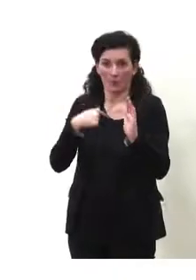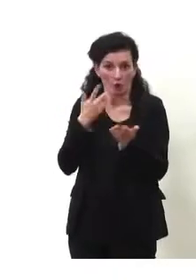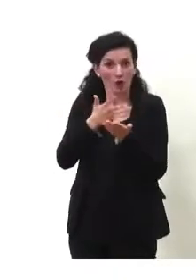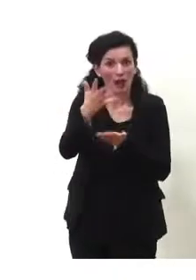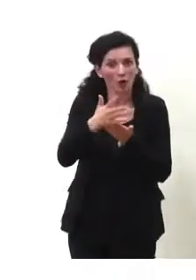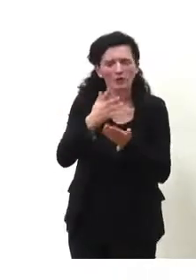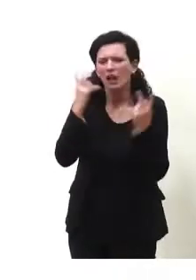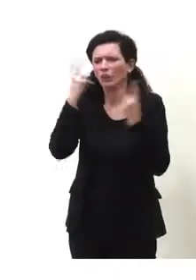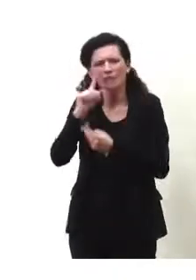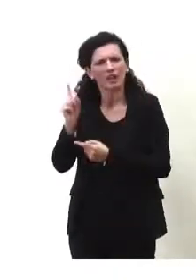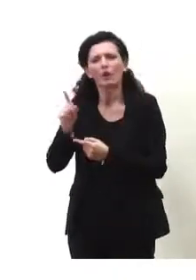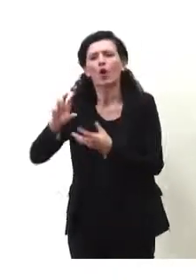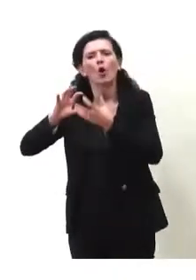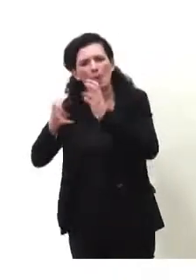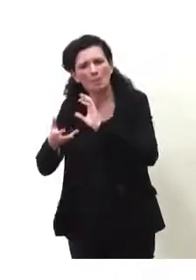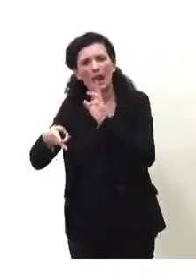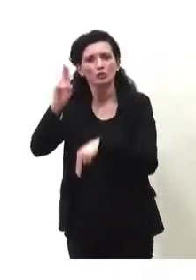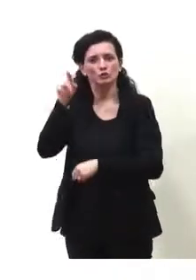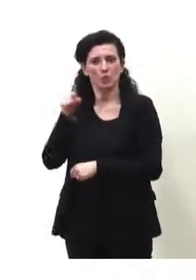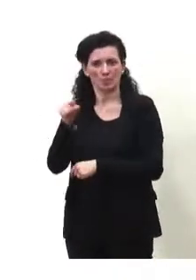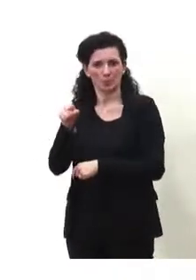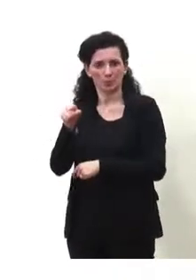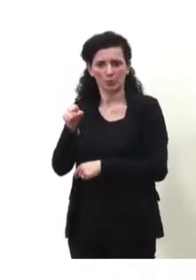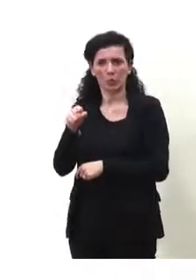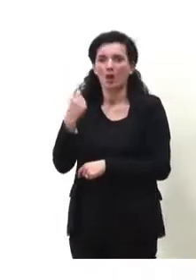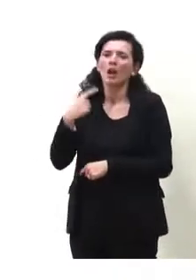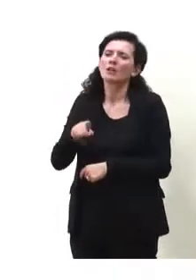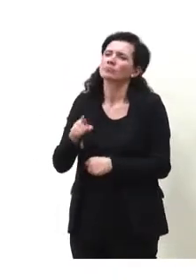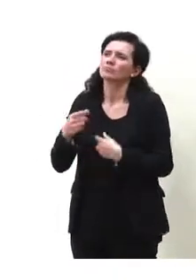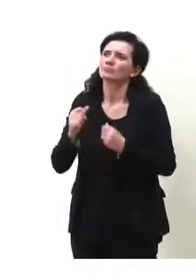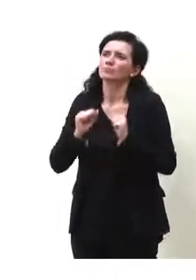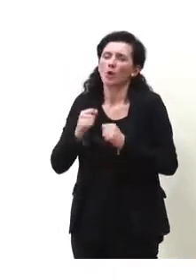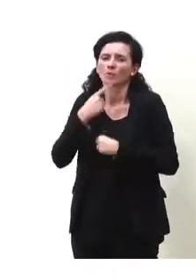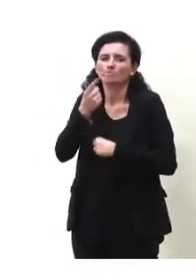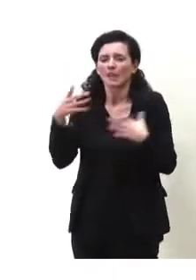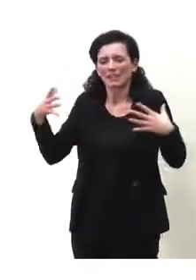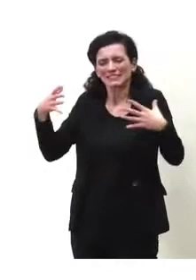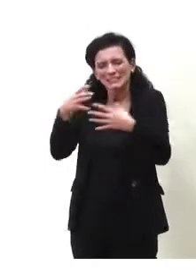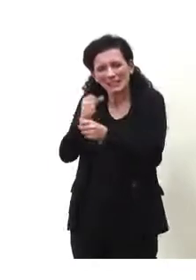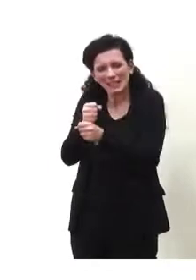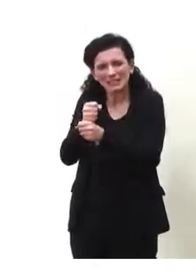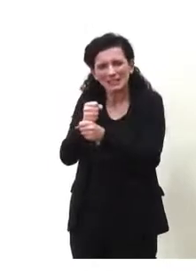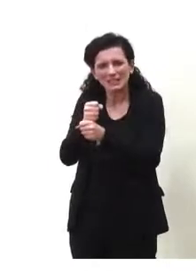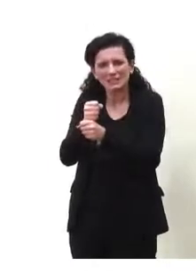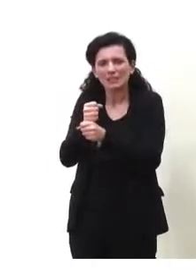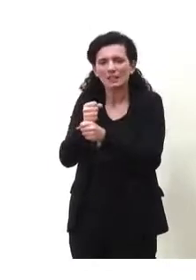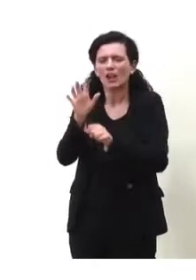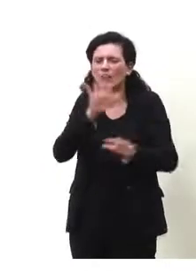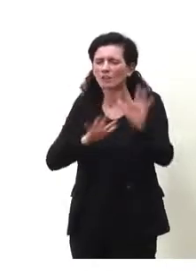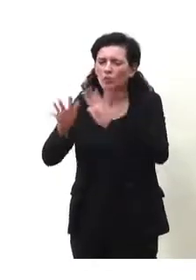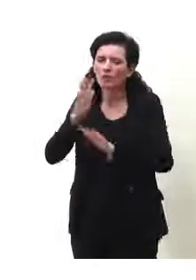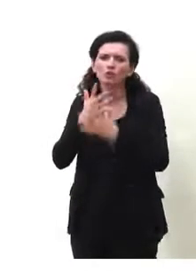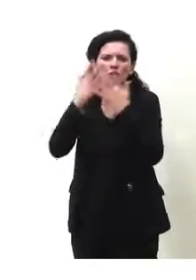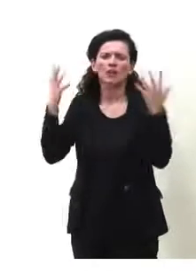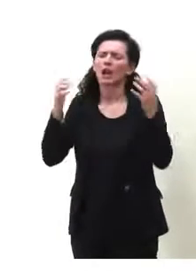ma la sintesi è questa e credo che sia dei concetti chiari che può capire